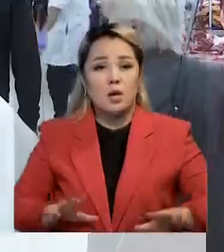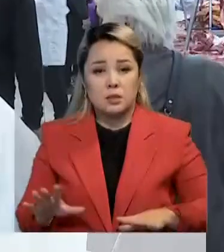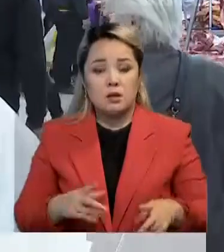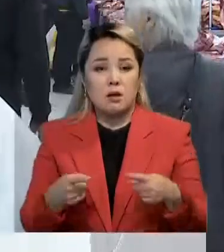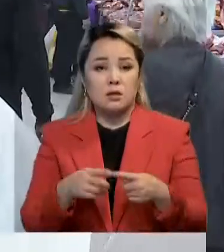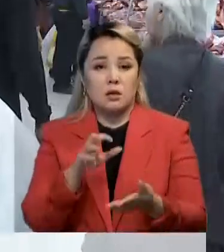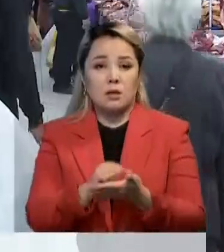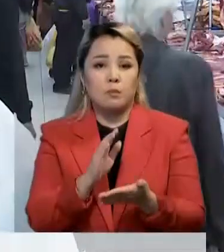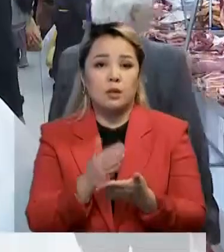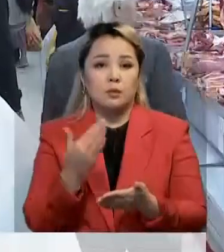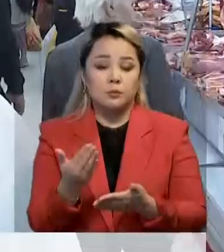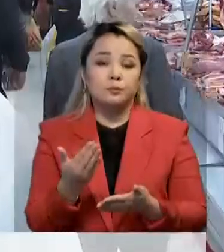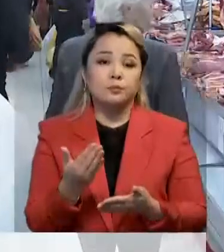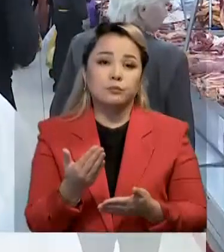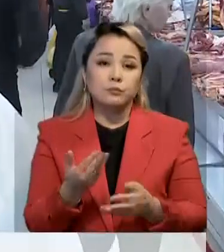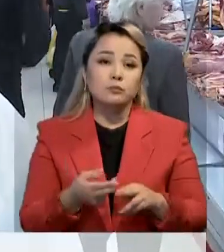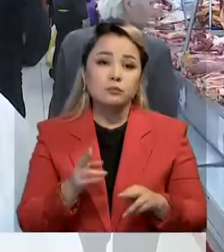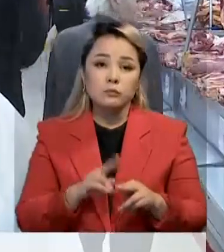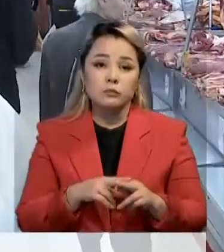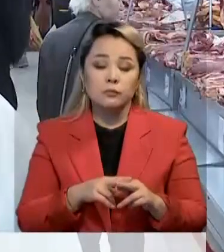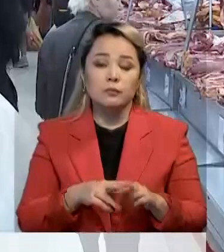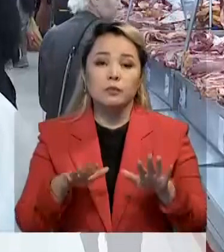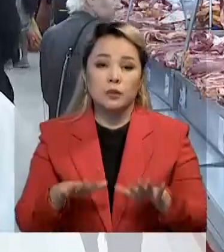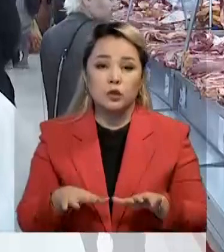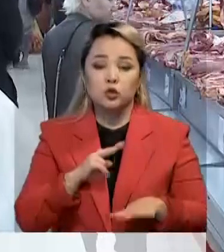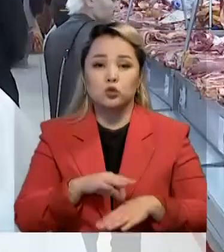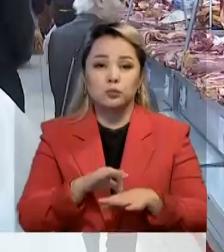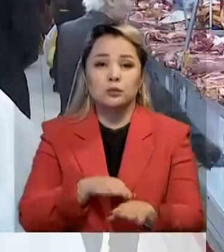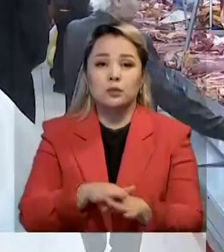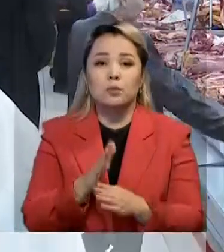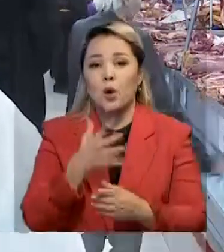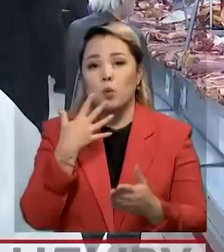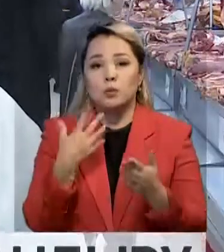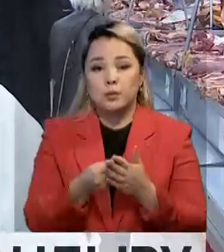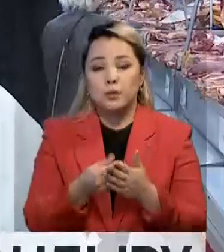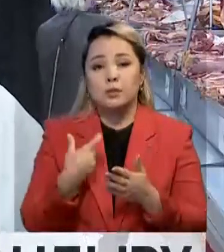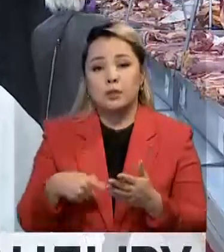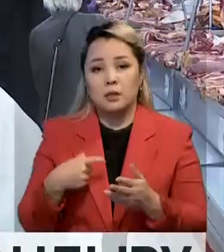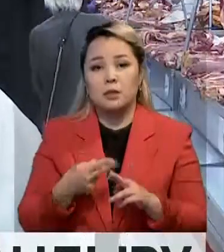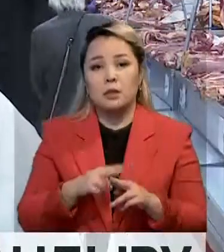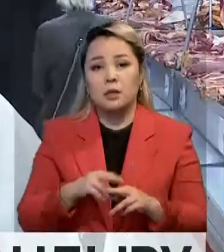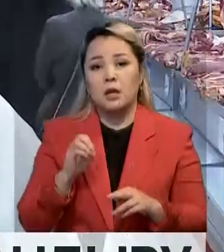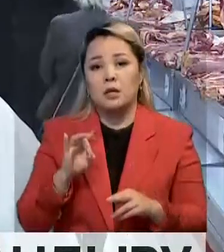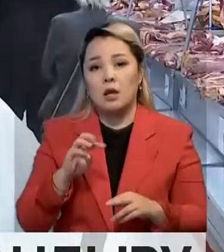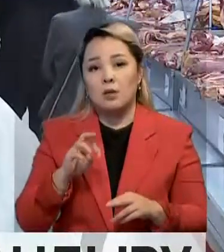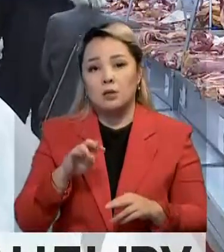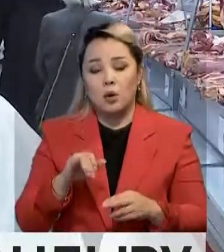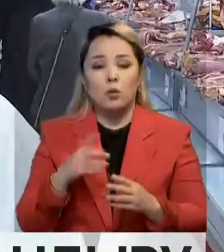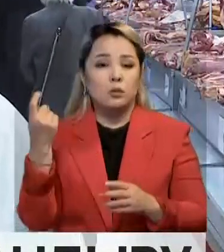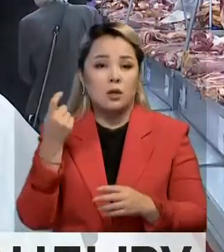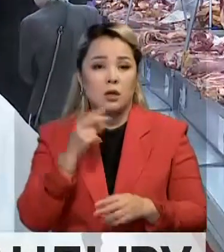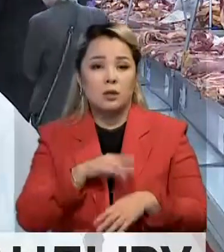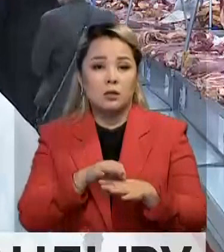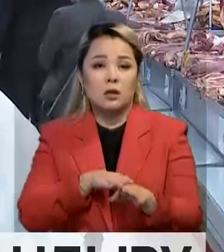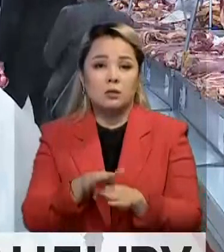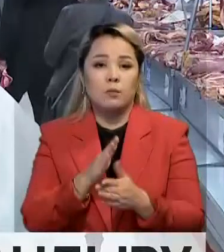арендатор боламыз. Осы жерде жұмыс істейміз. Өзіміздің және де Ерементау ауданында шаруашылығымыз бар.